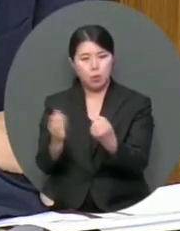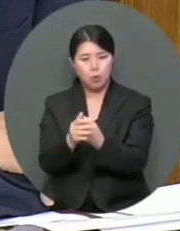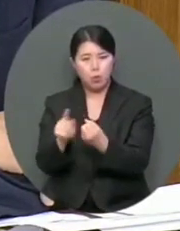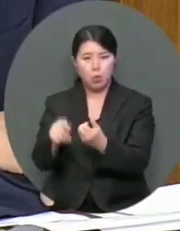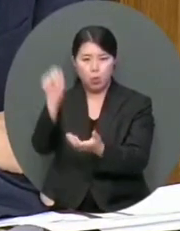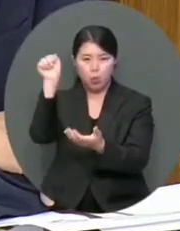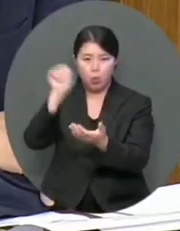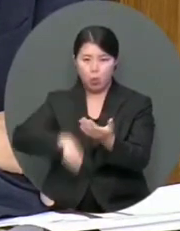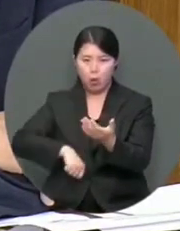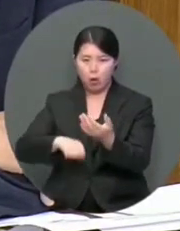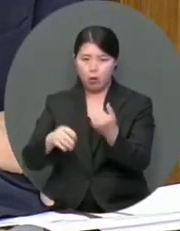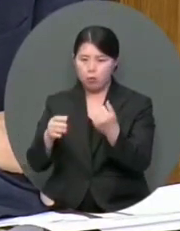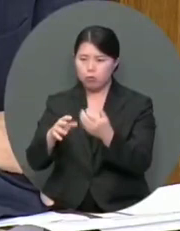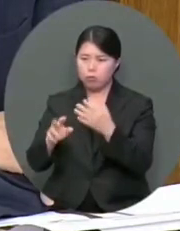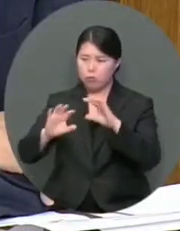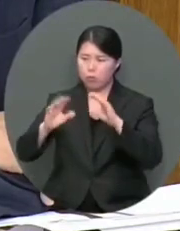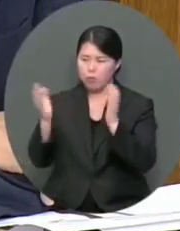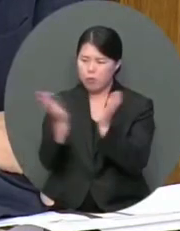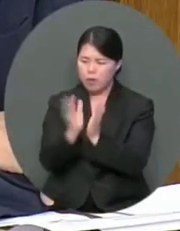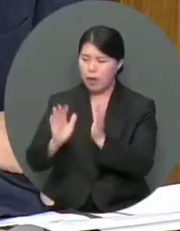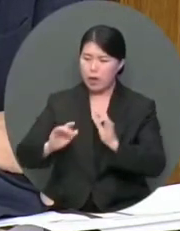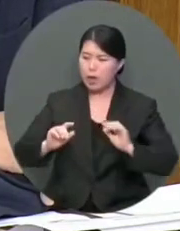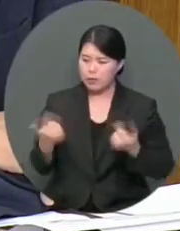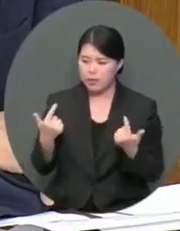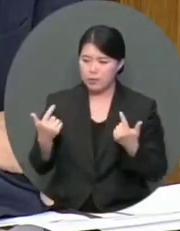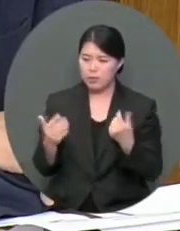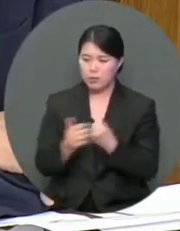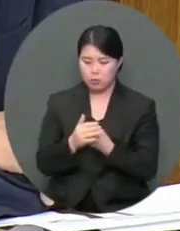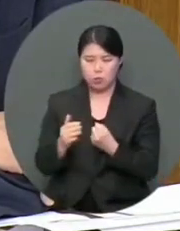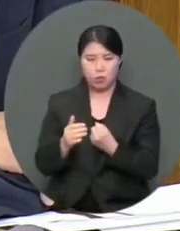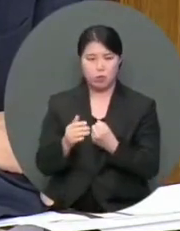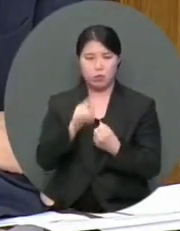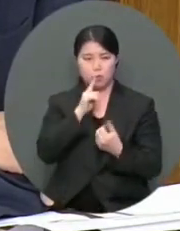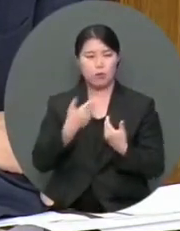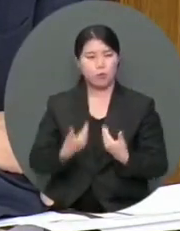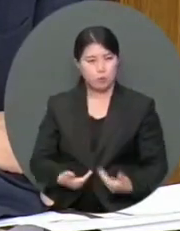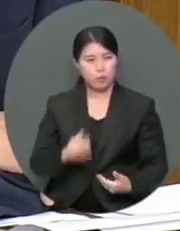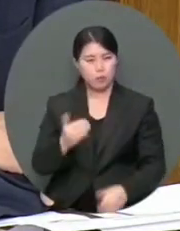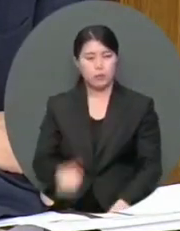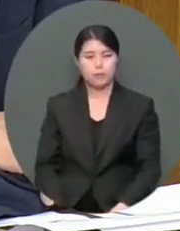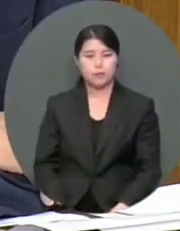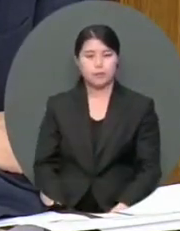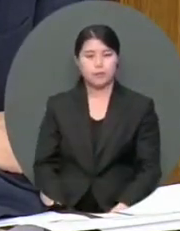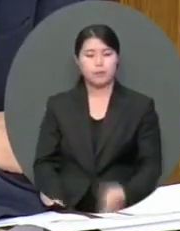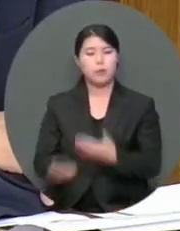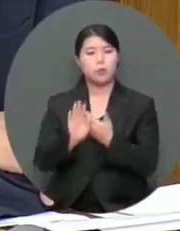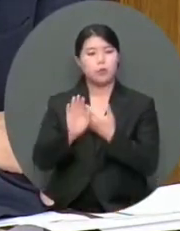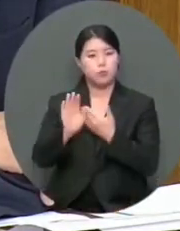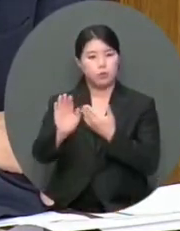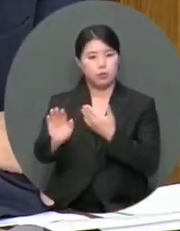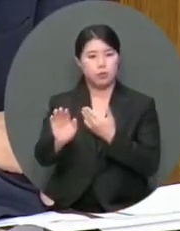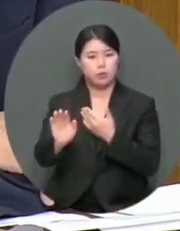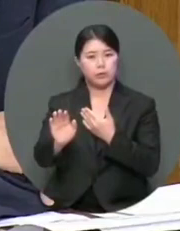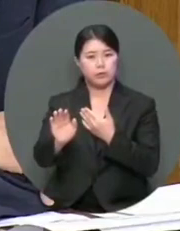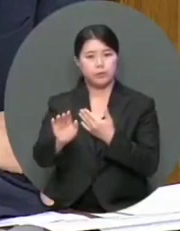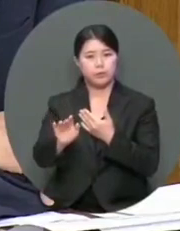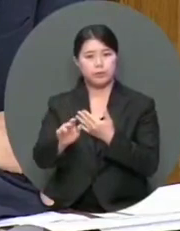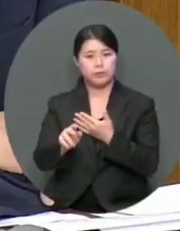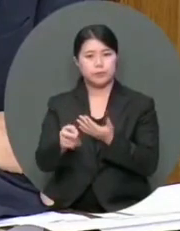무슨 위헌이냐라고 해가지고 위헌론을 잠재웠다고 합니다. 물론 이제 그 이후에 그래서